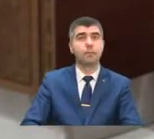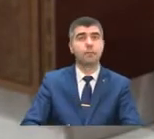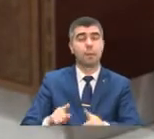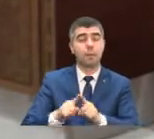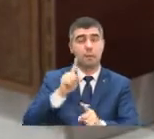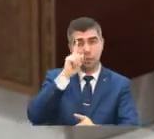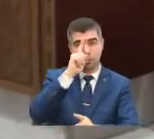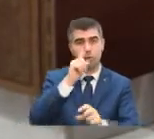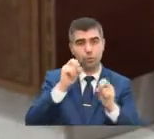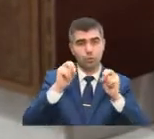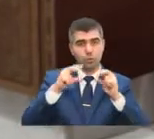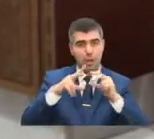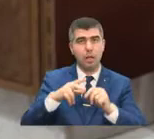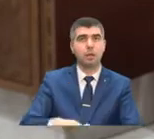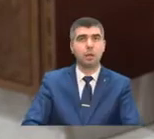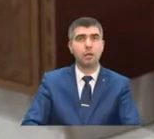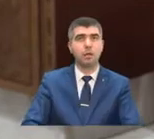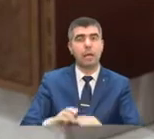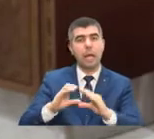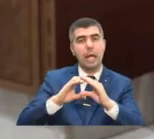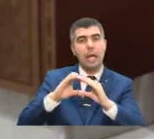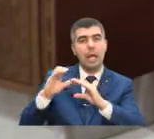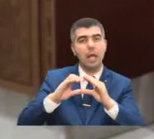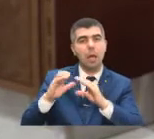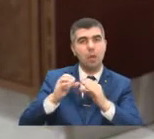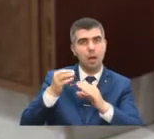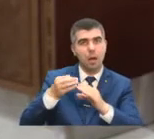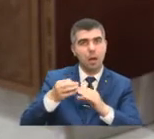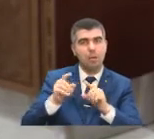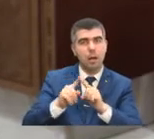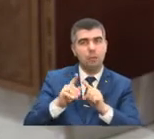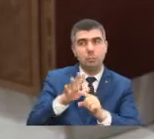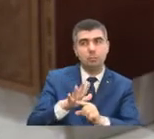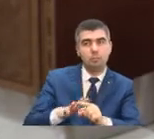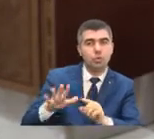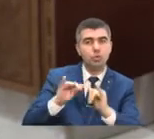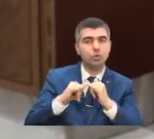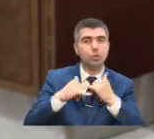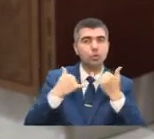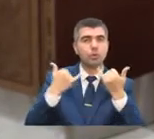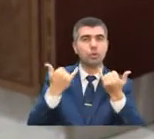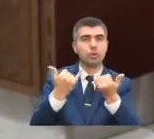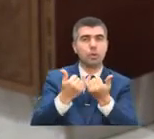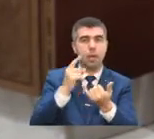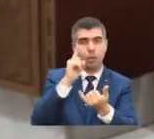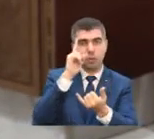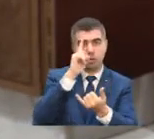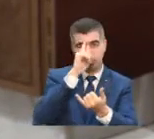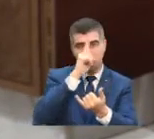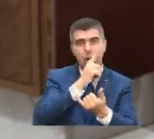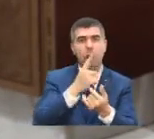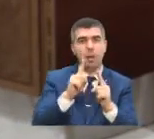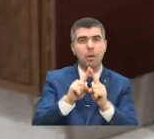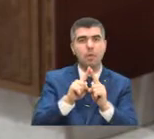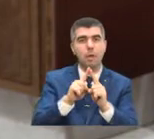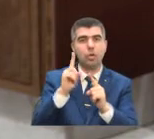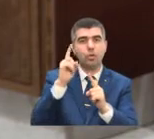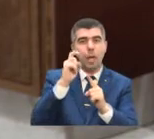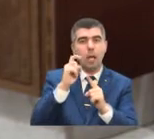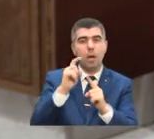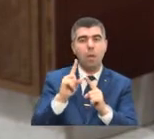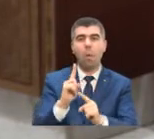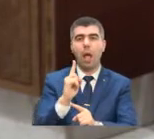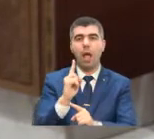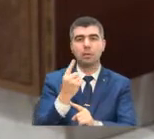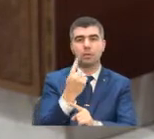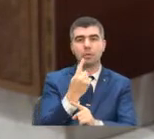المسألة، ويكون حقيقة حوار. أولا على الصعيد الوطني إن شاء الله في شهر يناير غنضموا واحد اللقاء خاص بالمسألة البناء